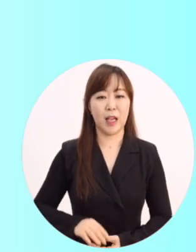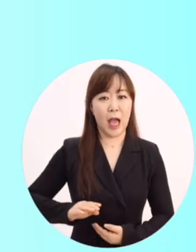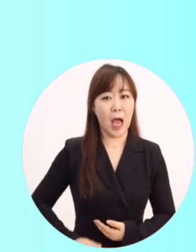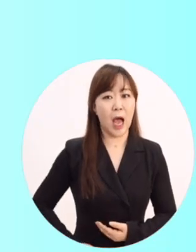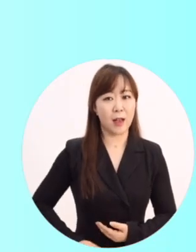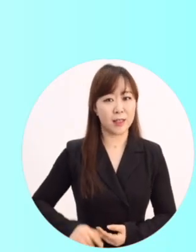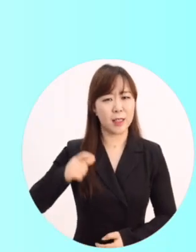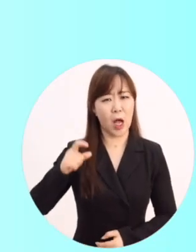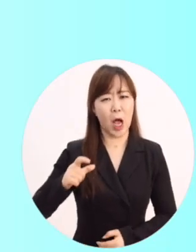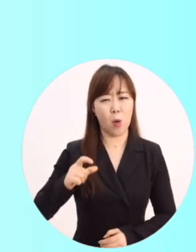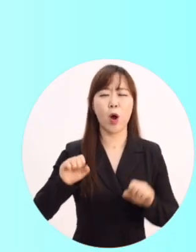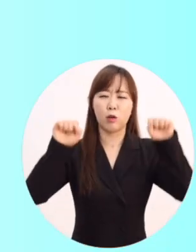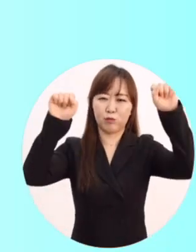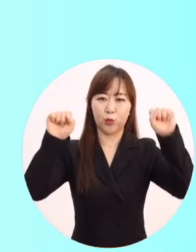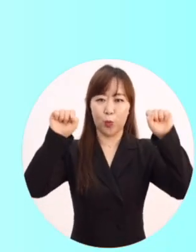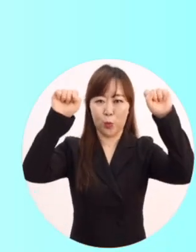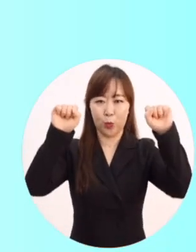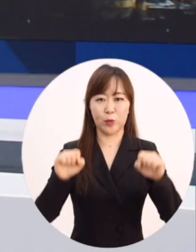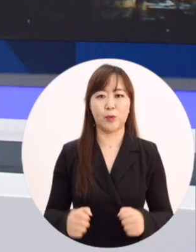하지 강화 운동.